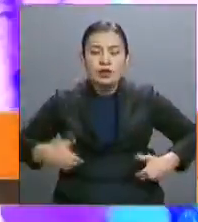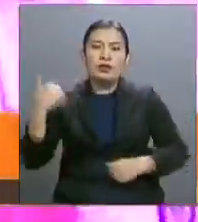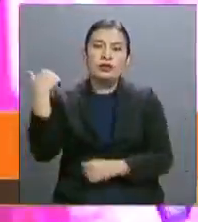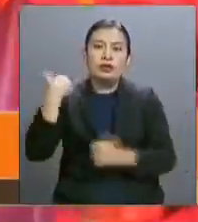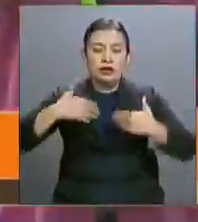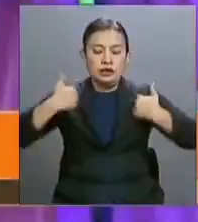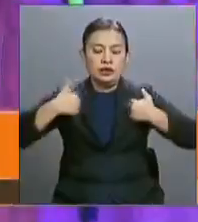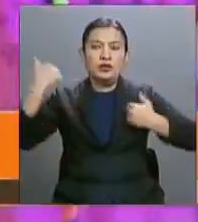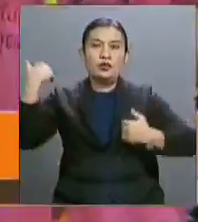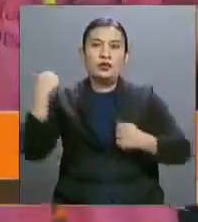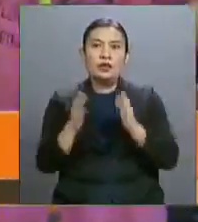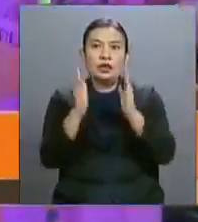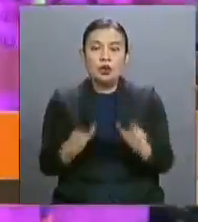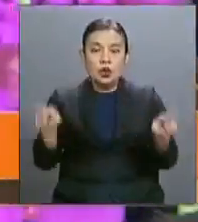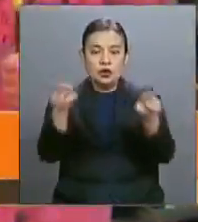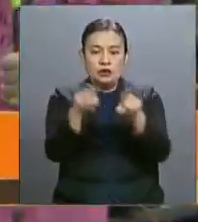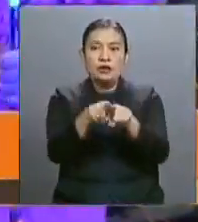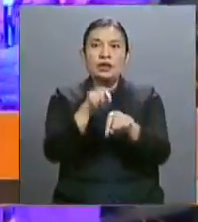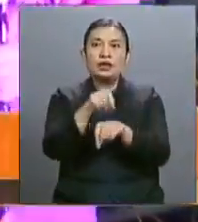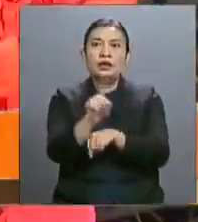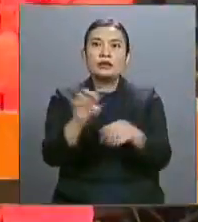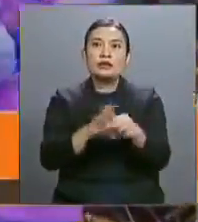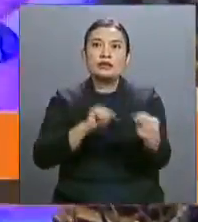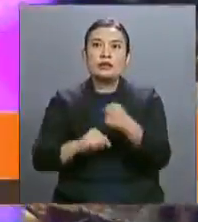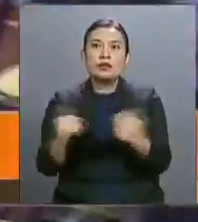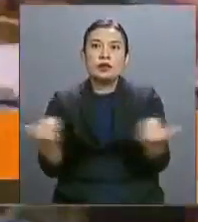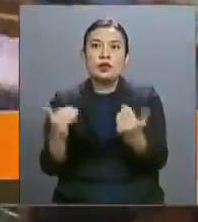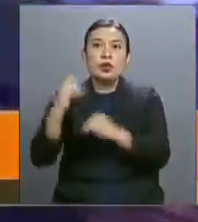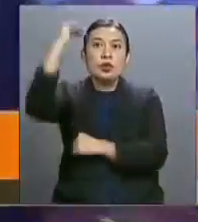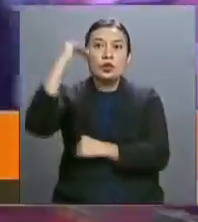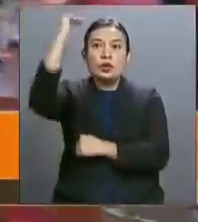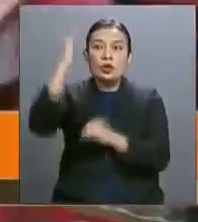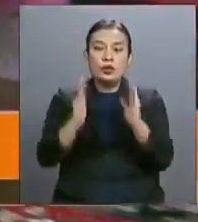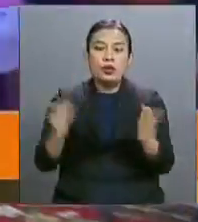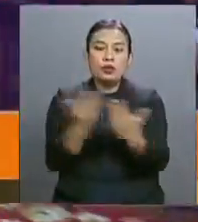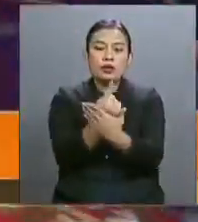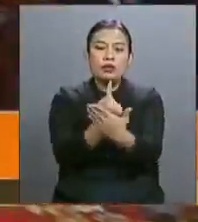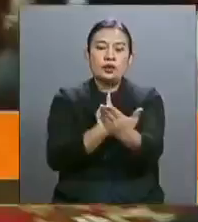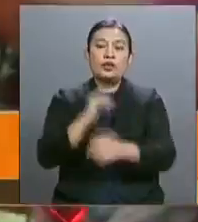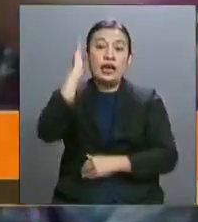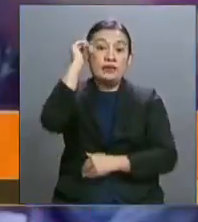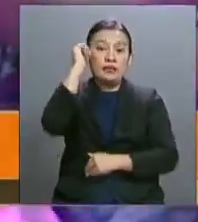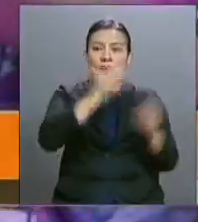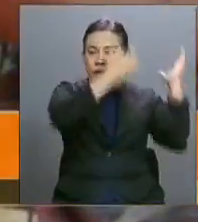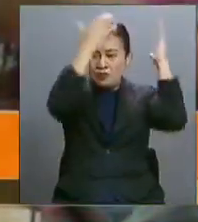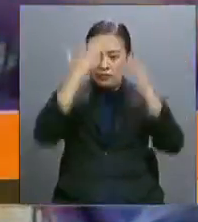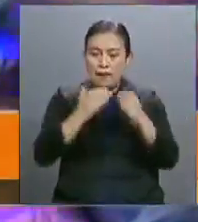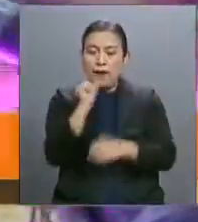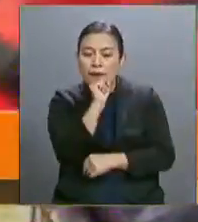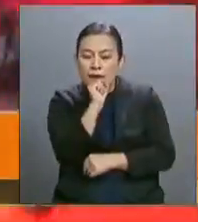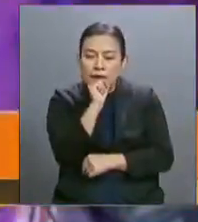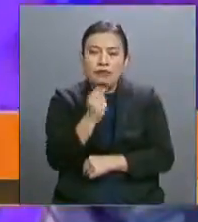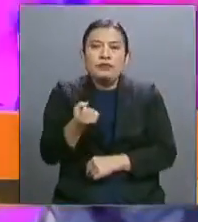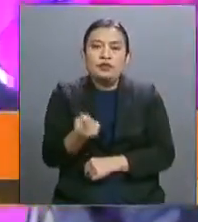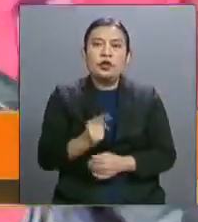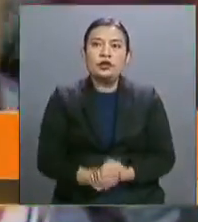ำคัญที่ได้คนหน้าเหมือนวัดชวนชื่นลูกชายคนโตมาเป็นตัวแทนสวมบทพ่อดมเล่นมุกแปลงเพลงกันสดๆงานนี้ไม่เพีย